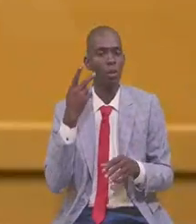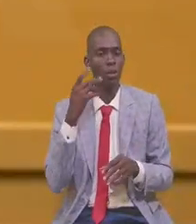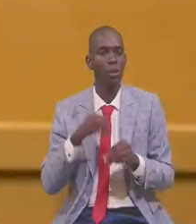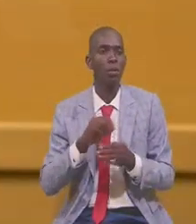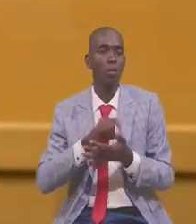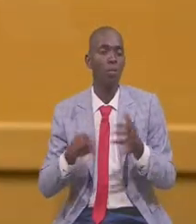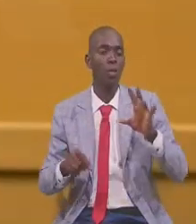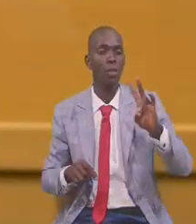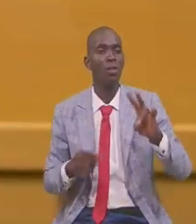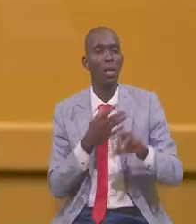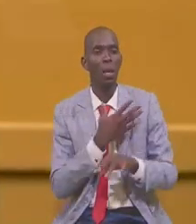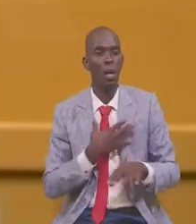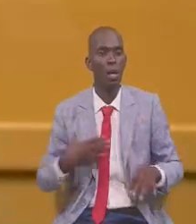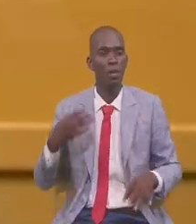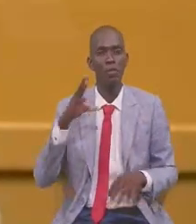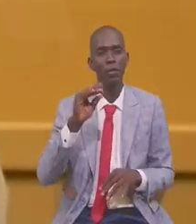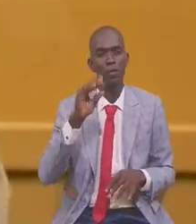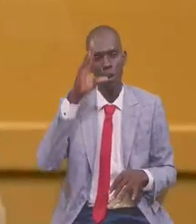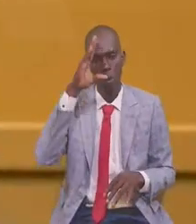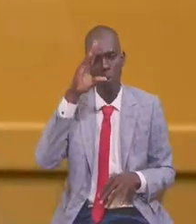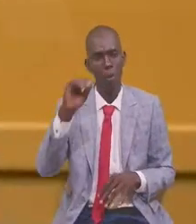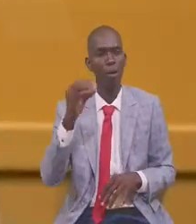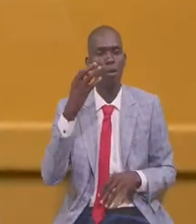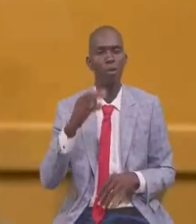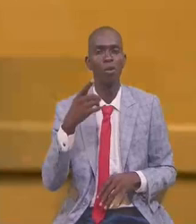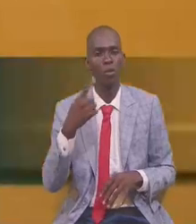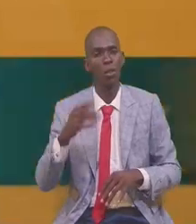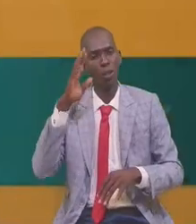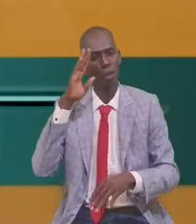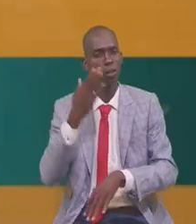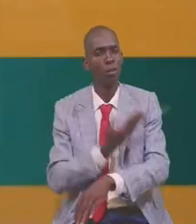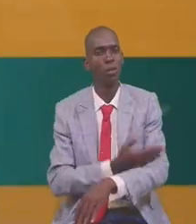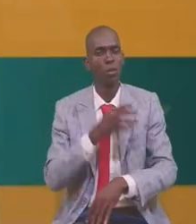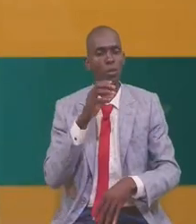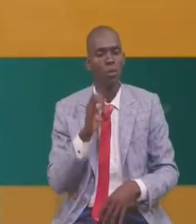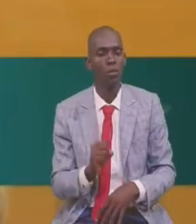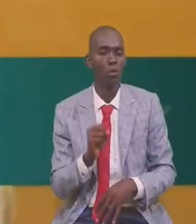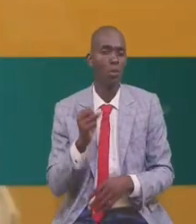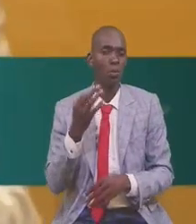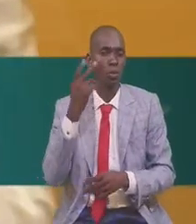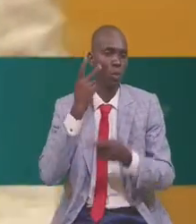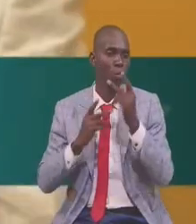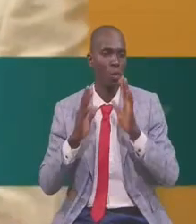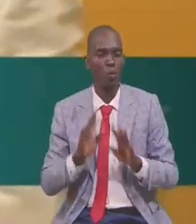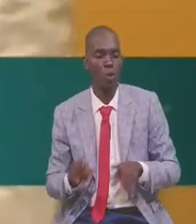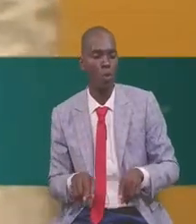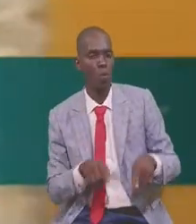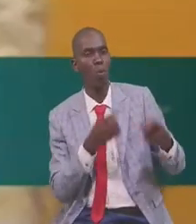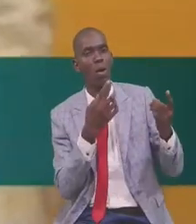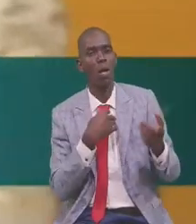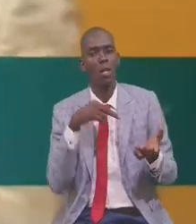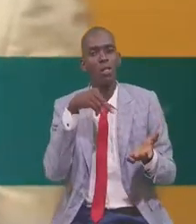Verset 7. 50 hommes d'entre les fils des prophètes arrivèrent et s'arrêtèrent à distance